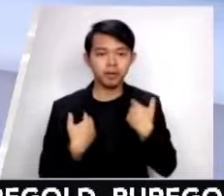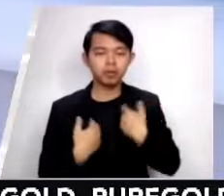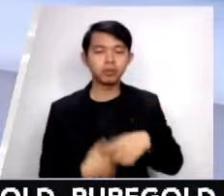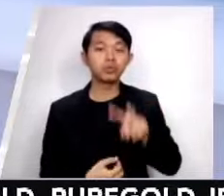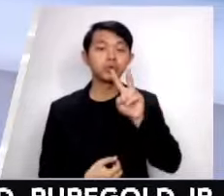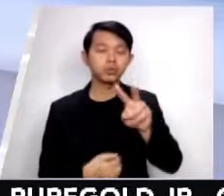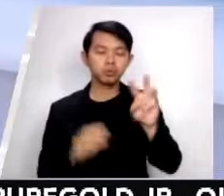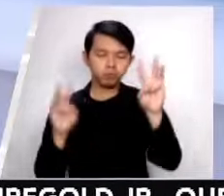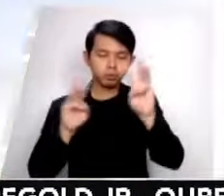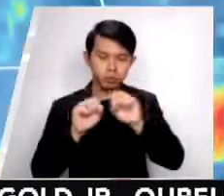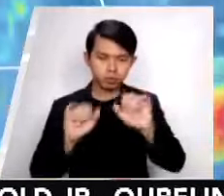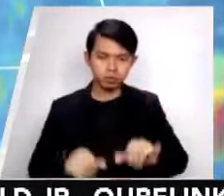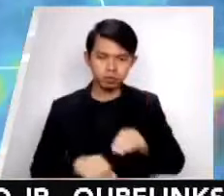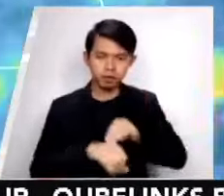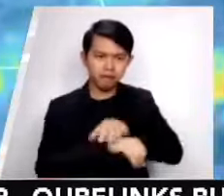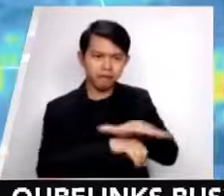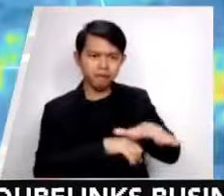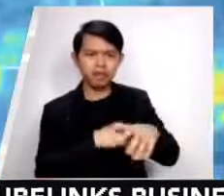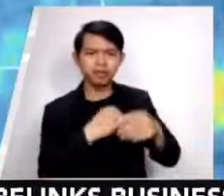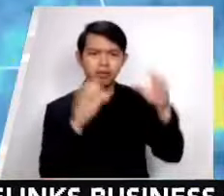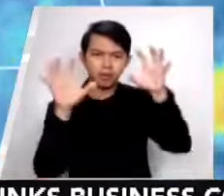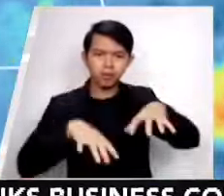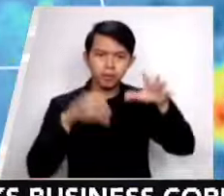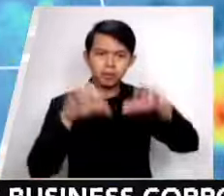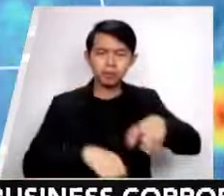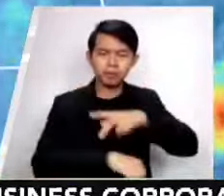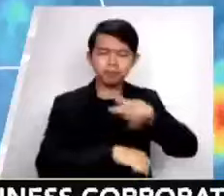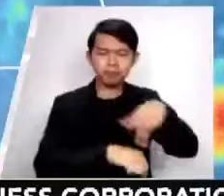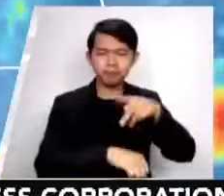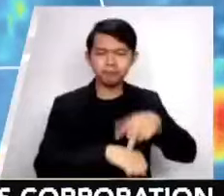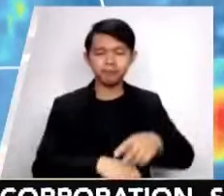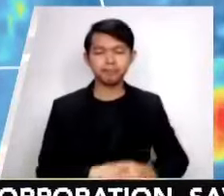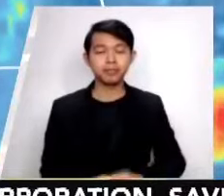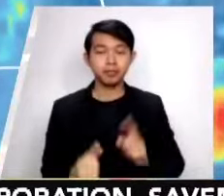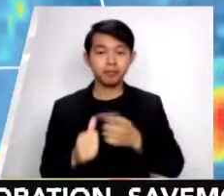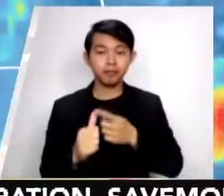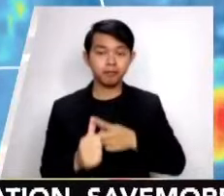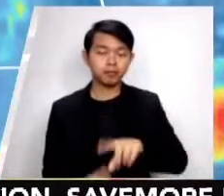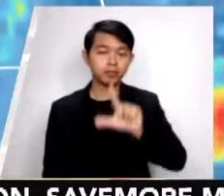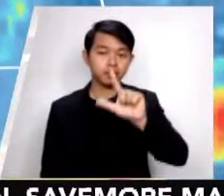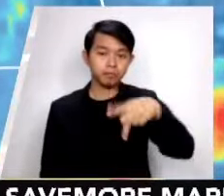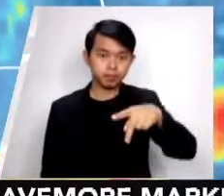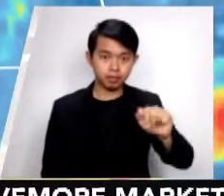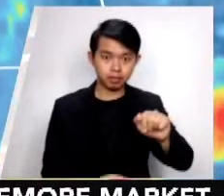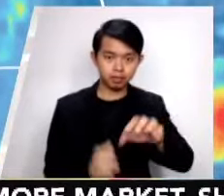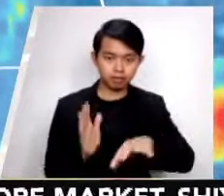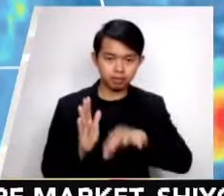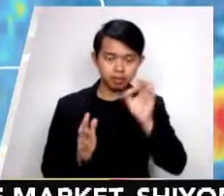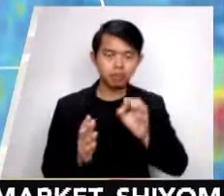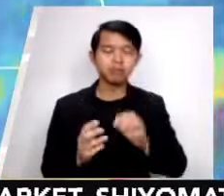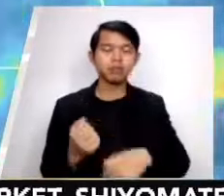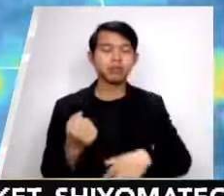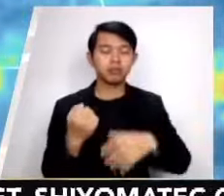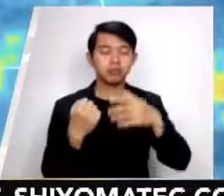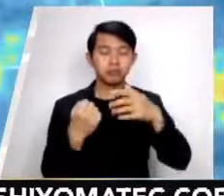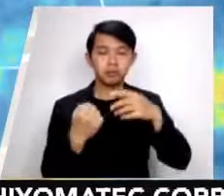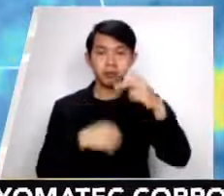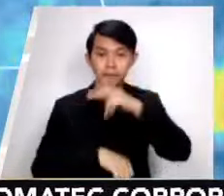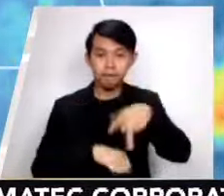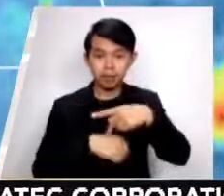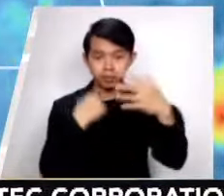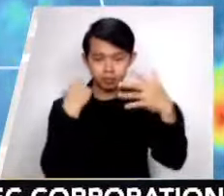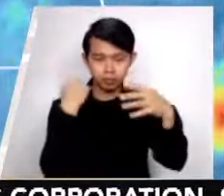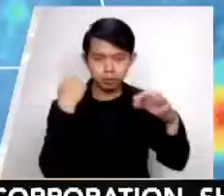sa bansa. Unahin natin ang namataang low pressure area, 255 kilometers east ng Surigao